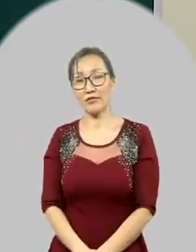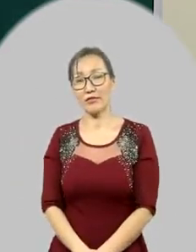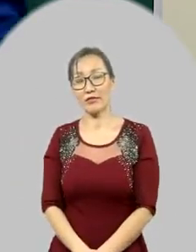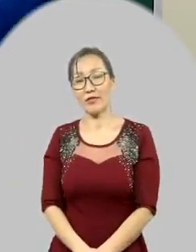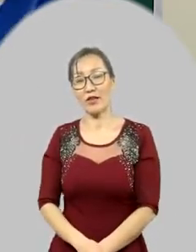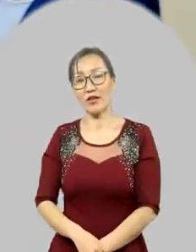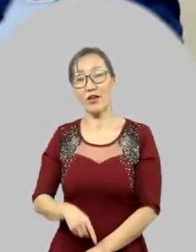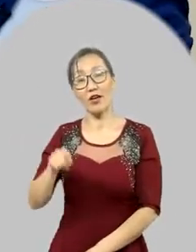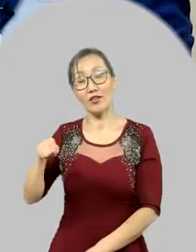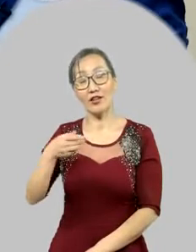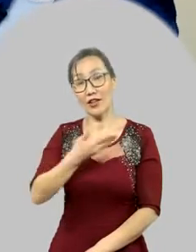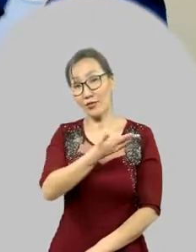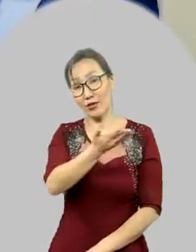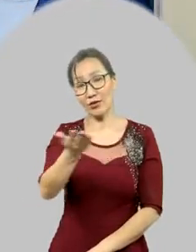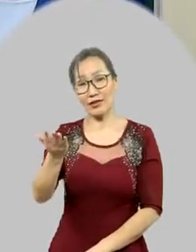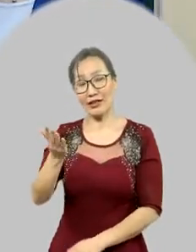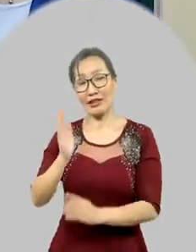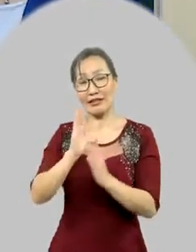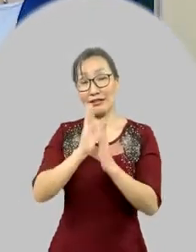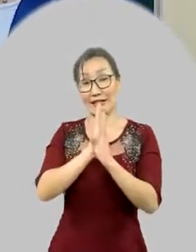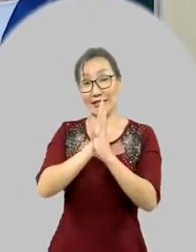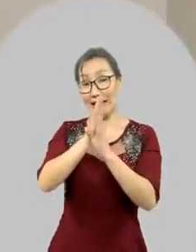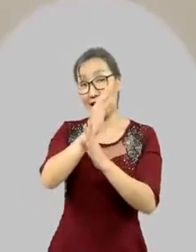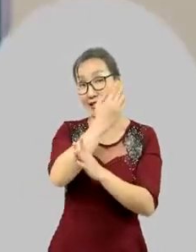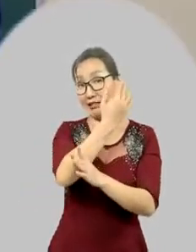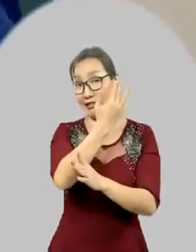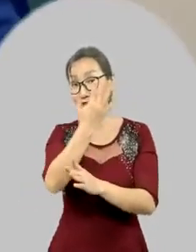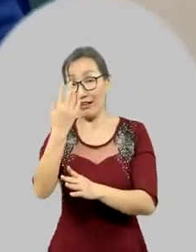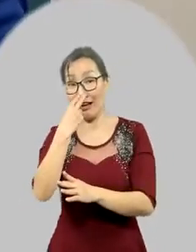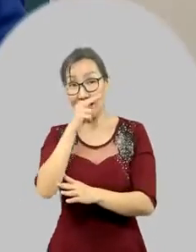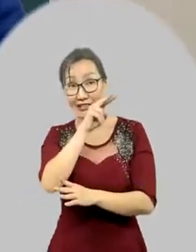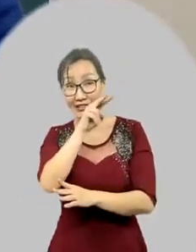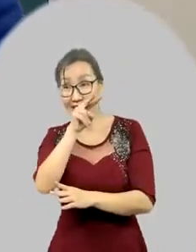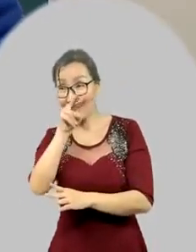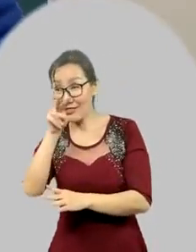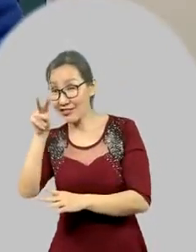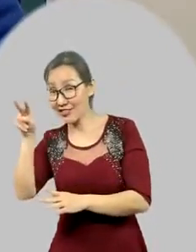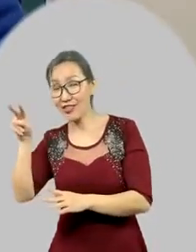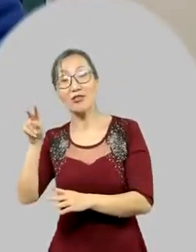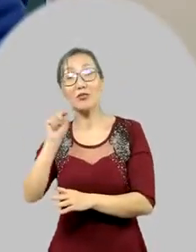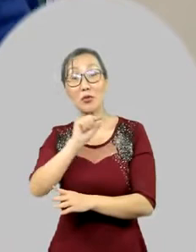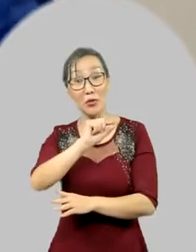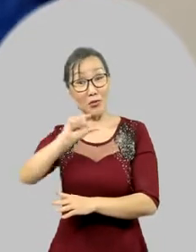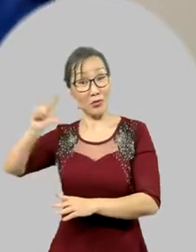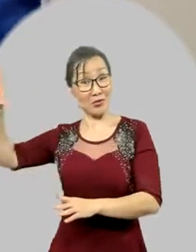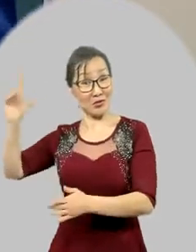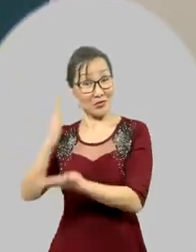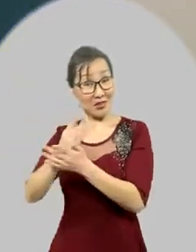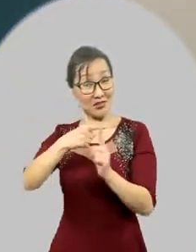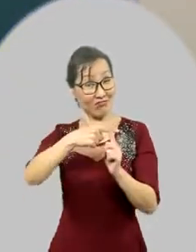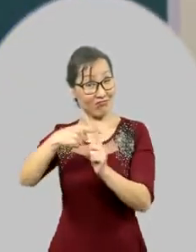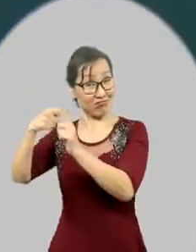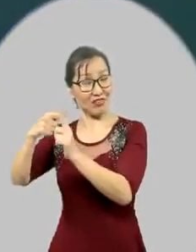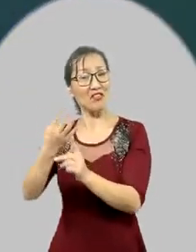За та бүхэн дарааллыг бичиж байх явцдаа ажигласан бах. Тоон дараалал өссөн байна. Тэгвэл хідээр